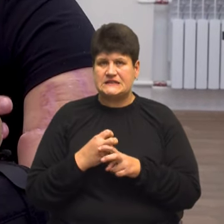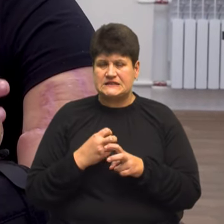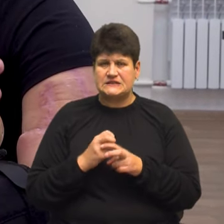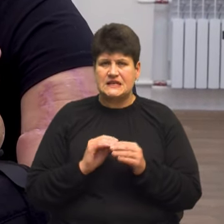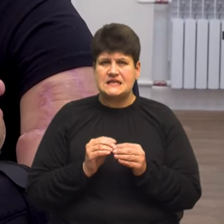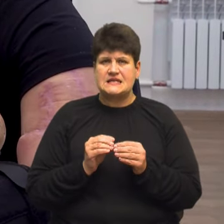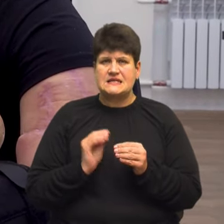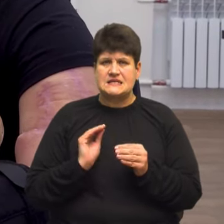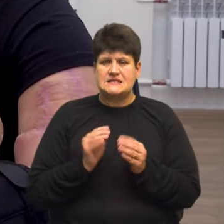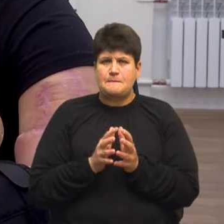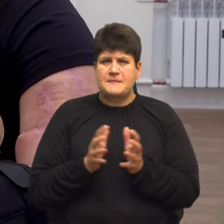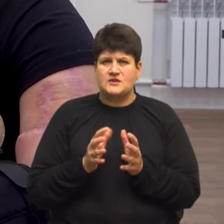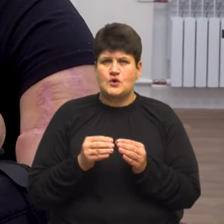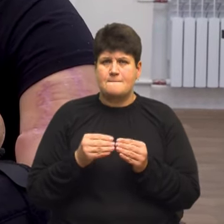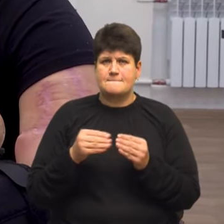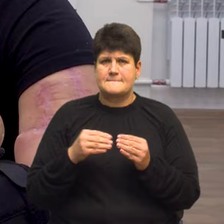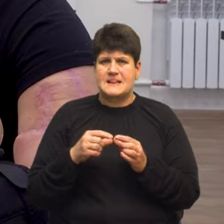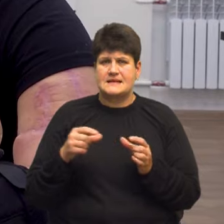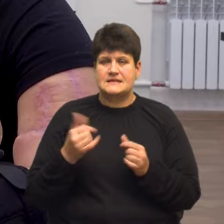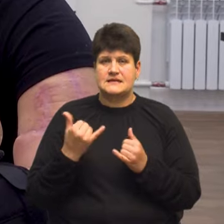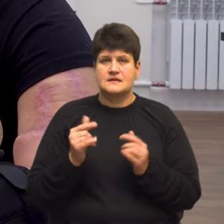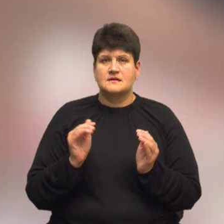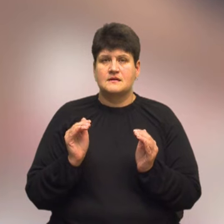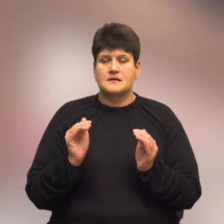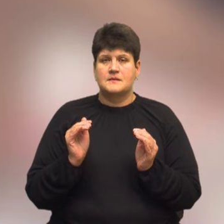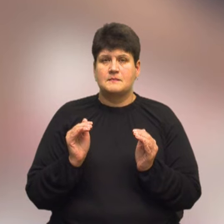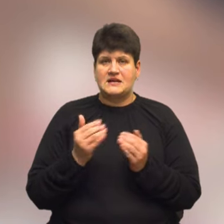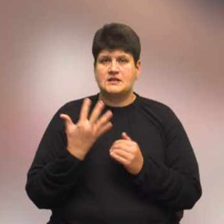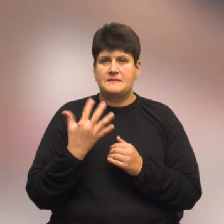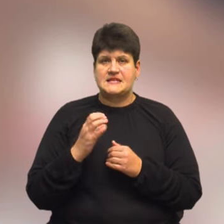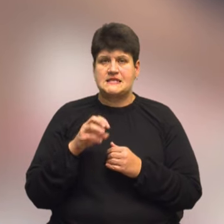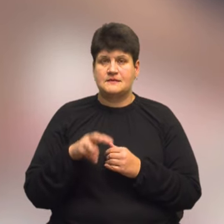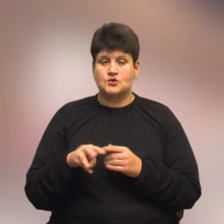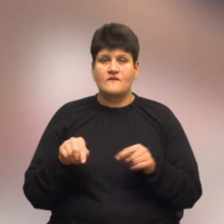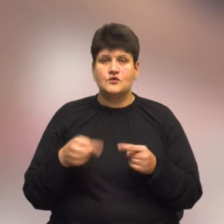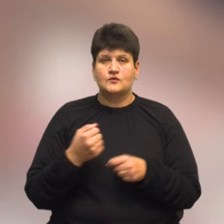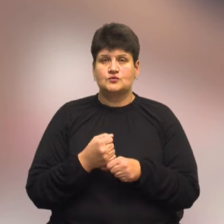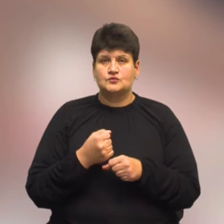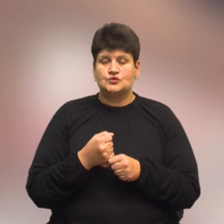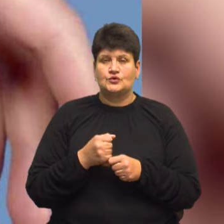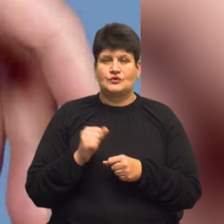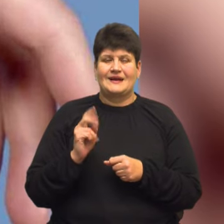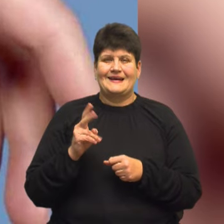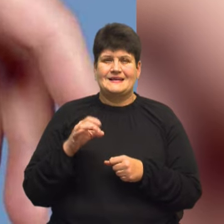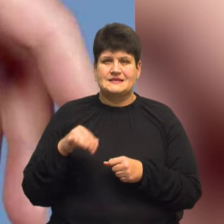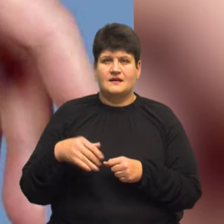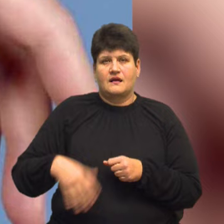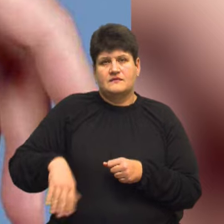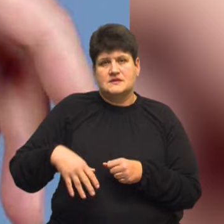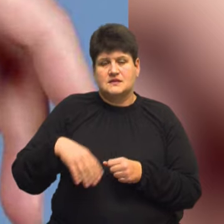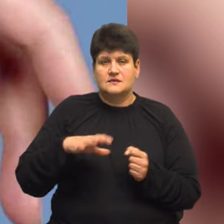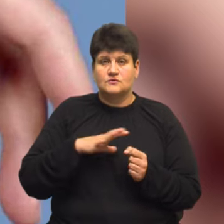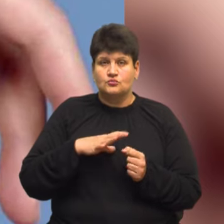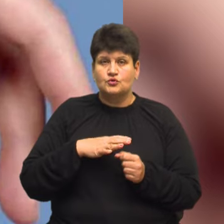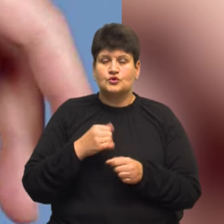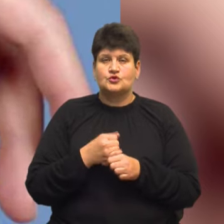пластиною. Зараз в мене на 5 сантиметрів коротша рука. Аби відновити функції кисті, яка нерухомо висіла, в Тернополі Максиму